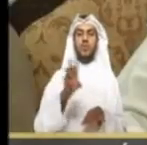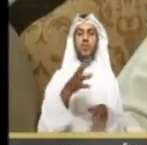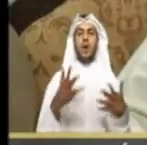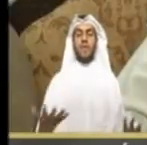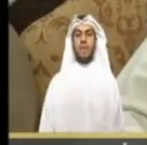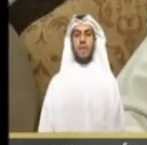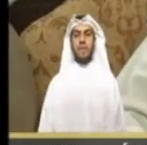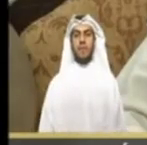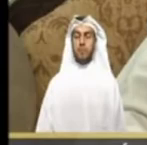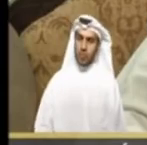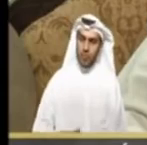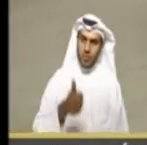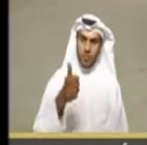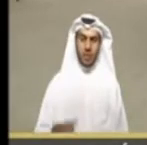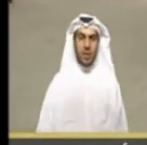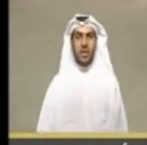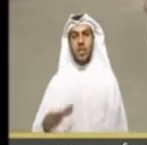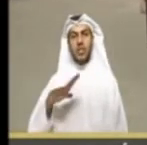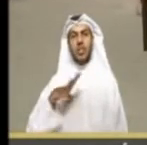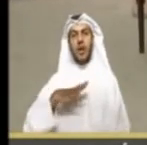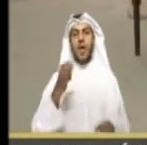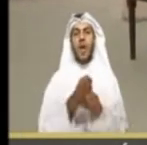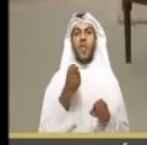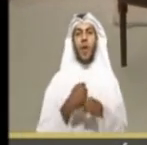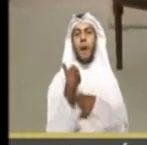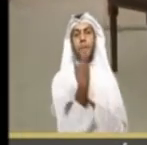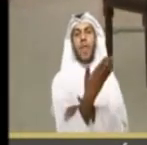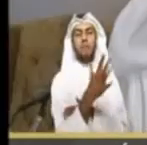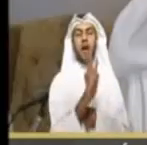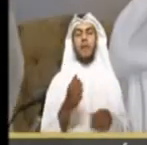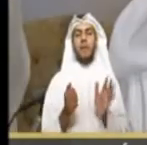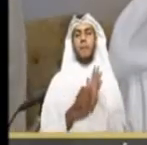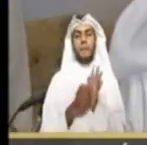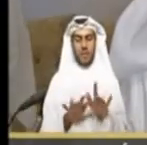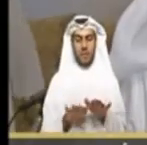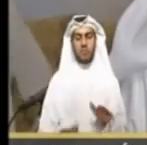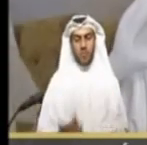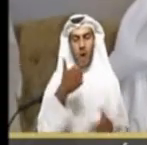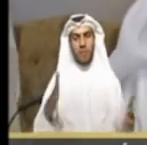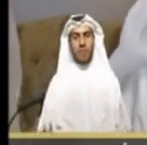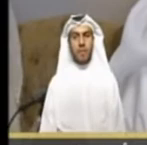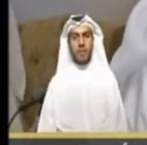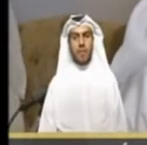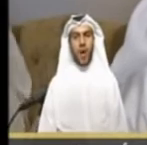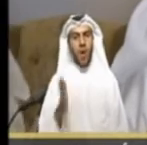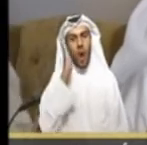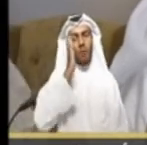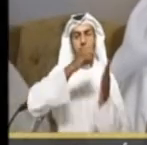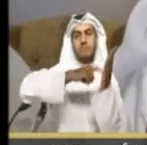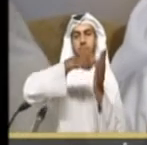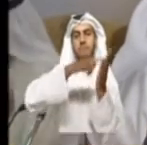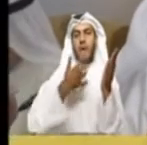بالحملات والحصول على إجازة الحج من ديوان الخدمة المدنية. تقريبا أتمتنا وحولنا